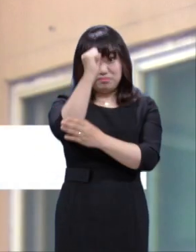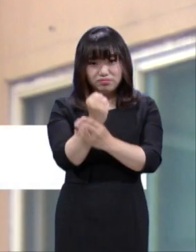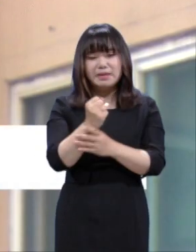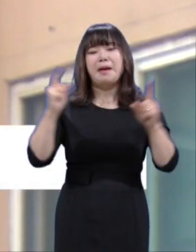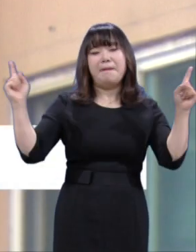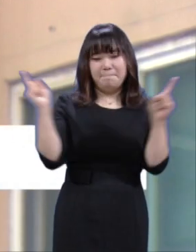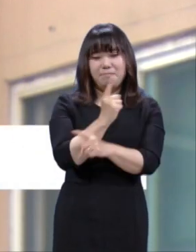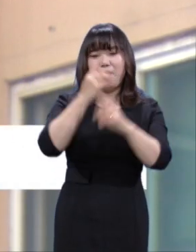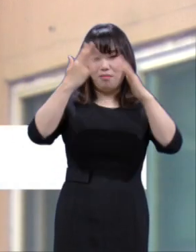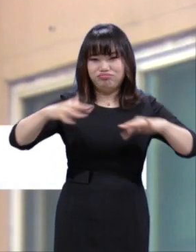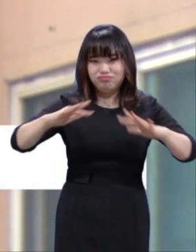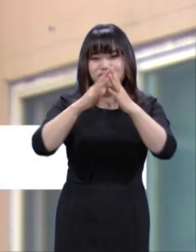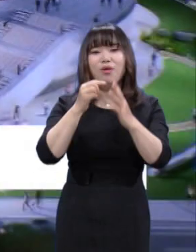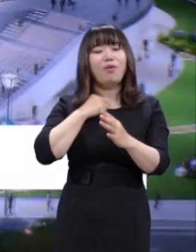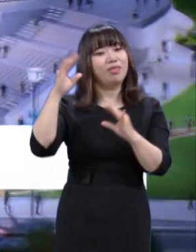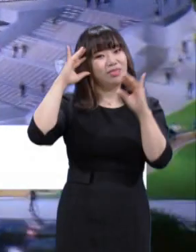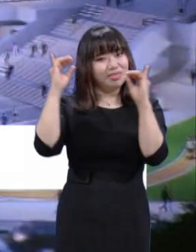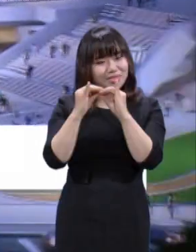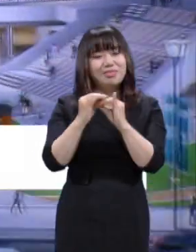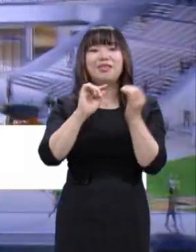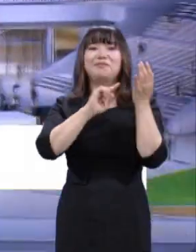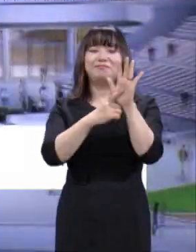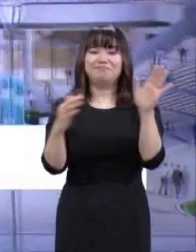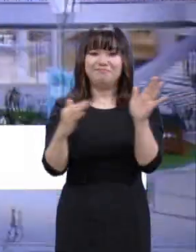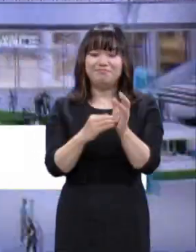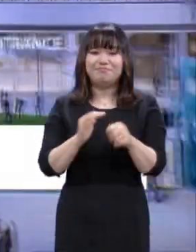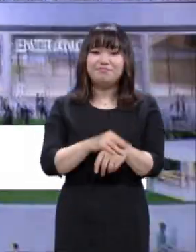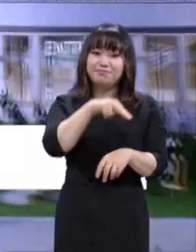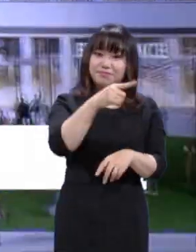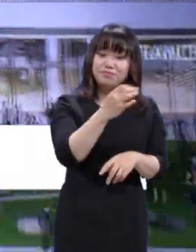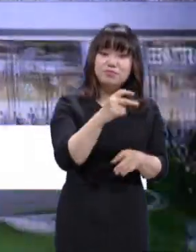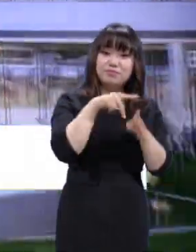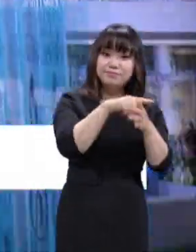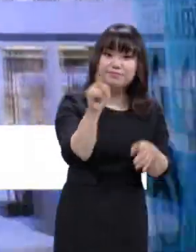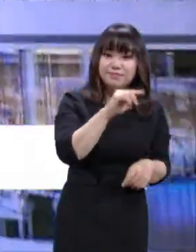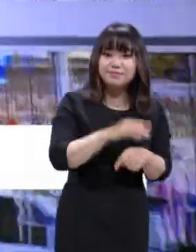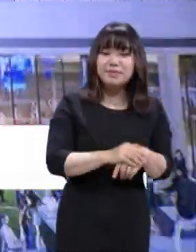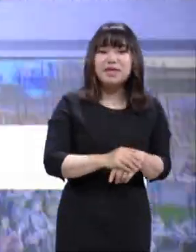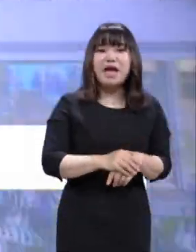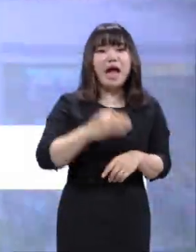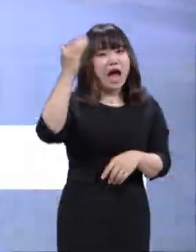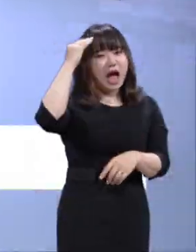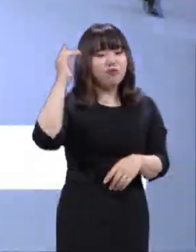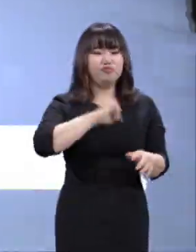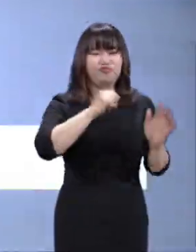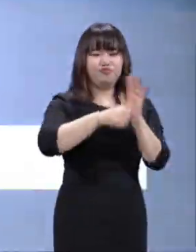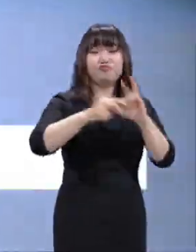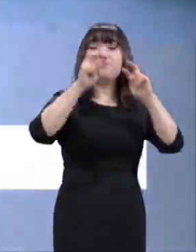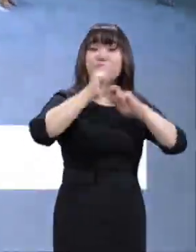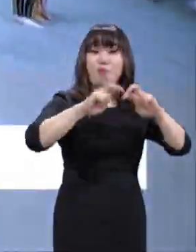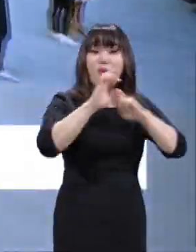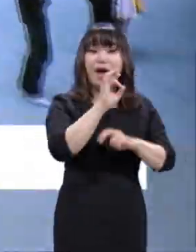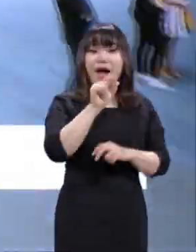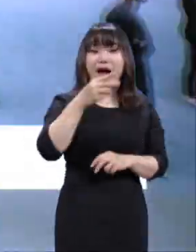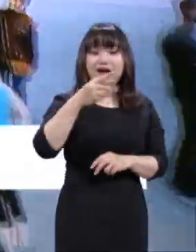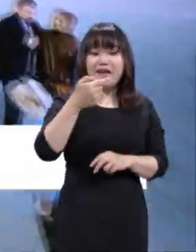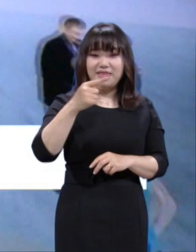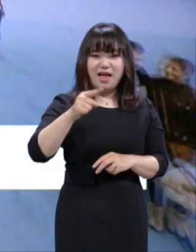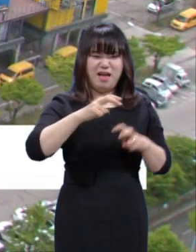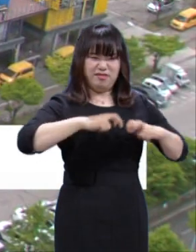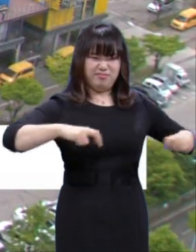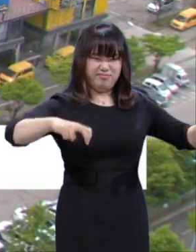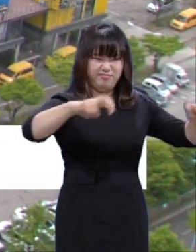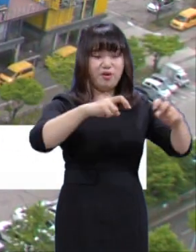공약을 내놨습니다. 이와 함께 송영길 후보는 K-POP 전용 공연장인 서울 아레나를 2만석 규모로